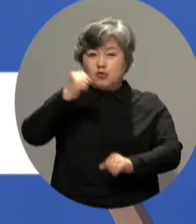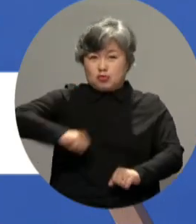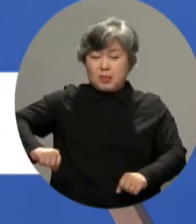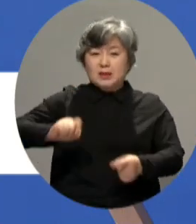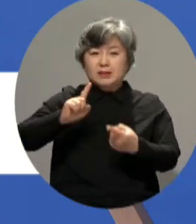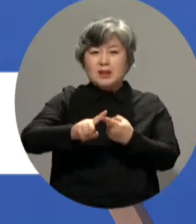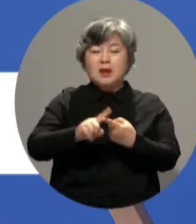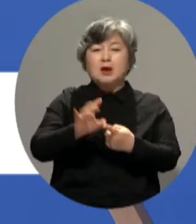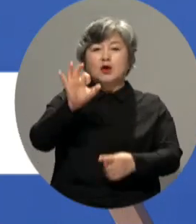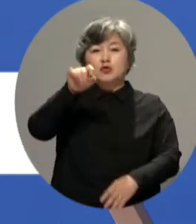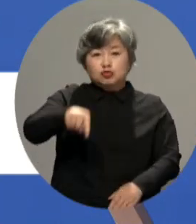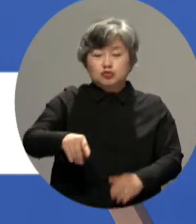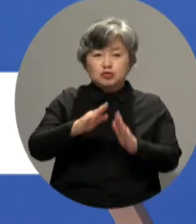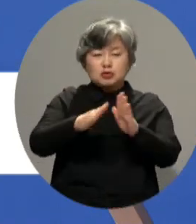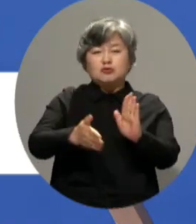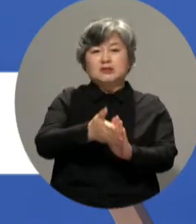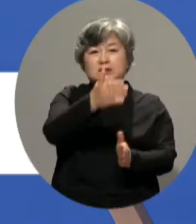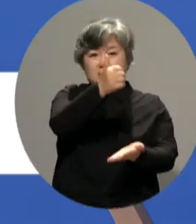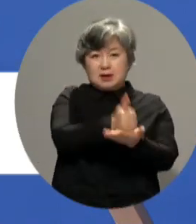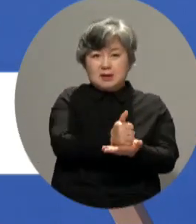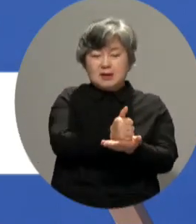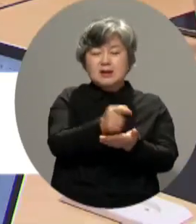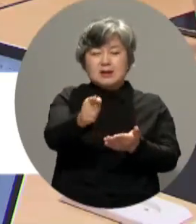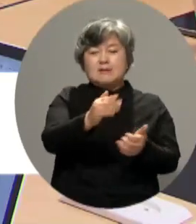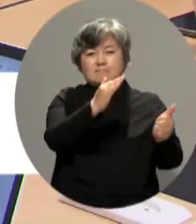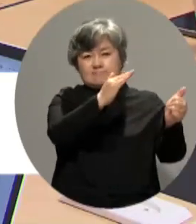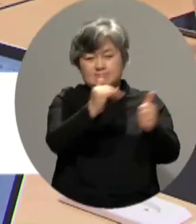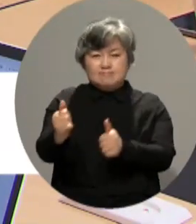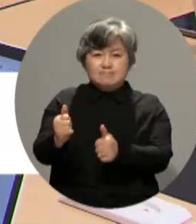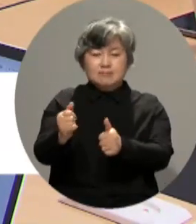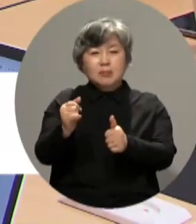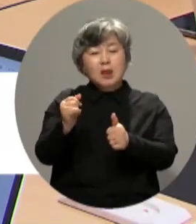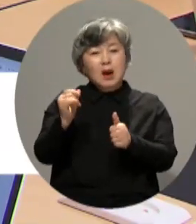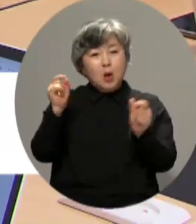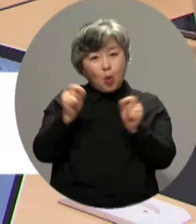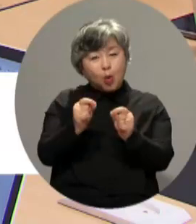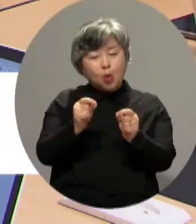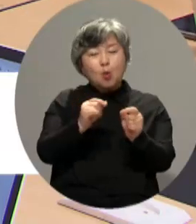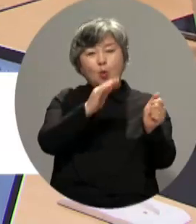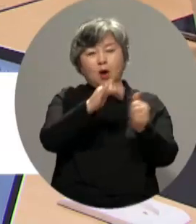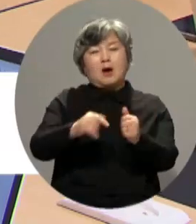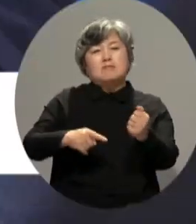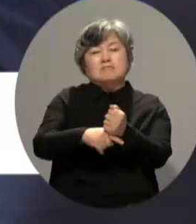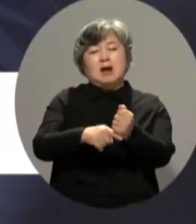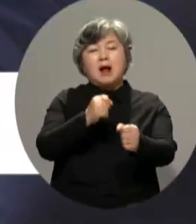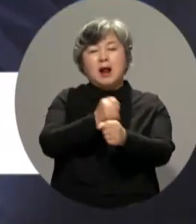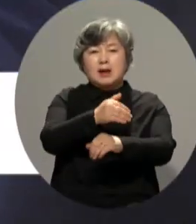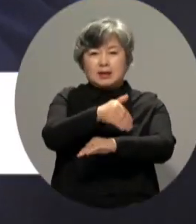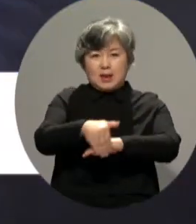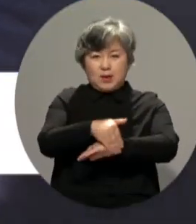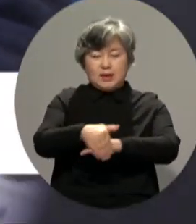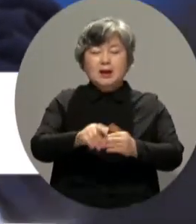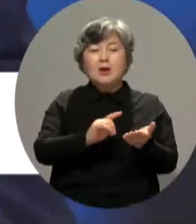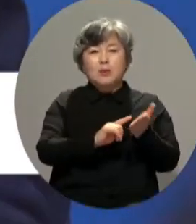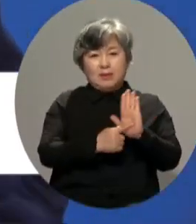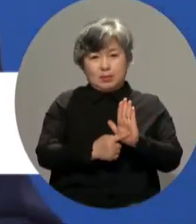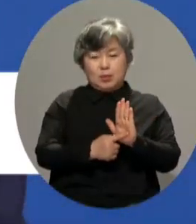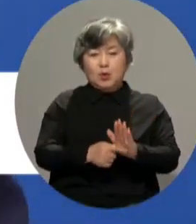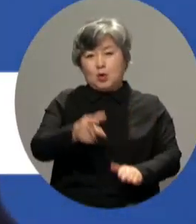입건된 우범 기 전주시 자괴 퀴즈 신분으로 조만간 소환해 조사할 예정이라고 밝혔습니다